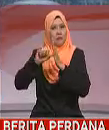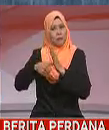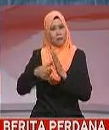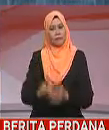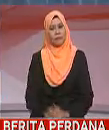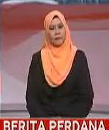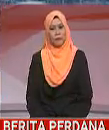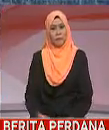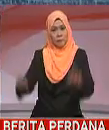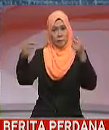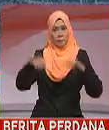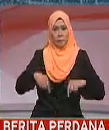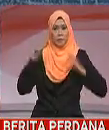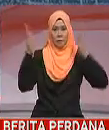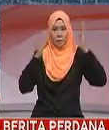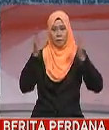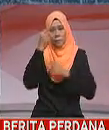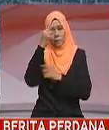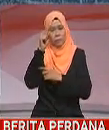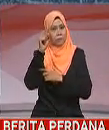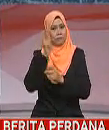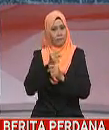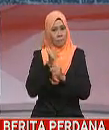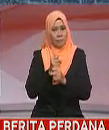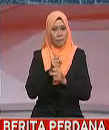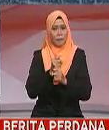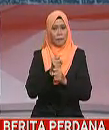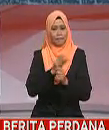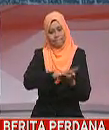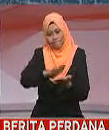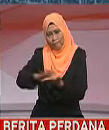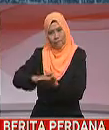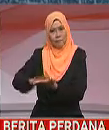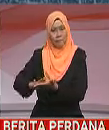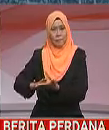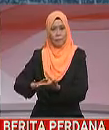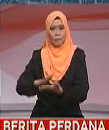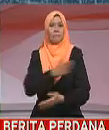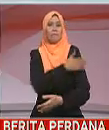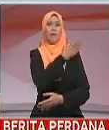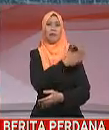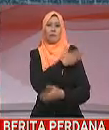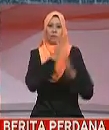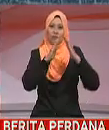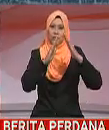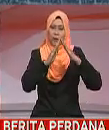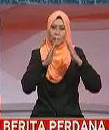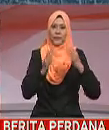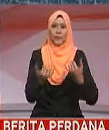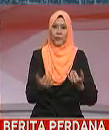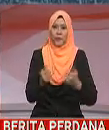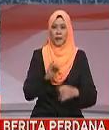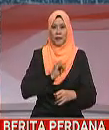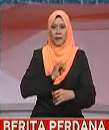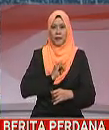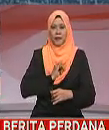datang ke Malaysia untuk kerja. Kerja sebagai rumah tangga. Kerja pembantu rumah? Ya. Saya